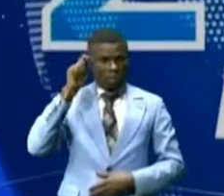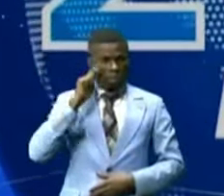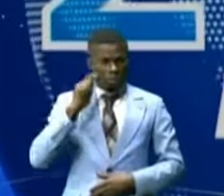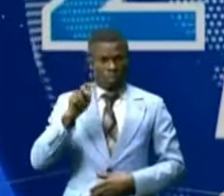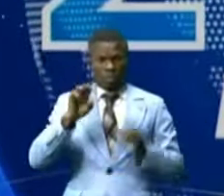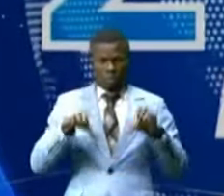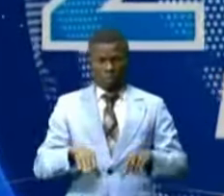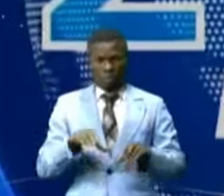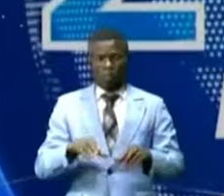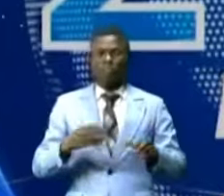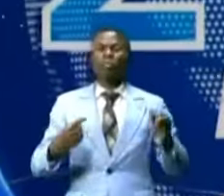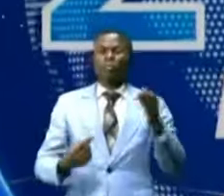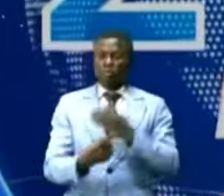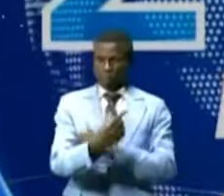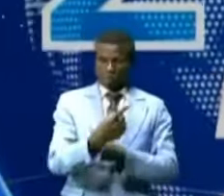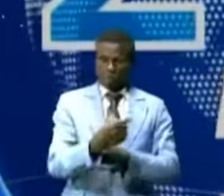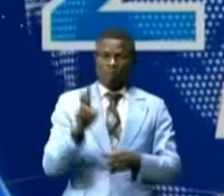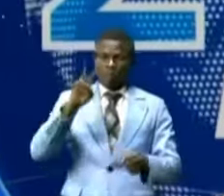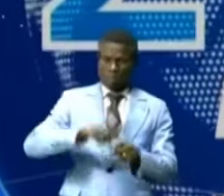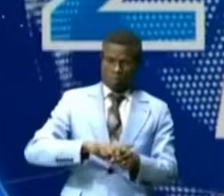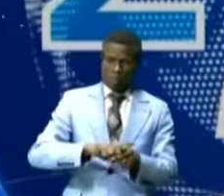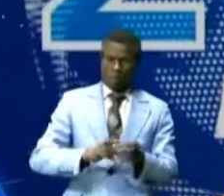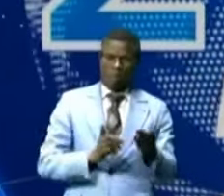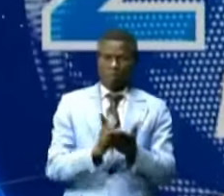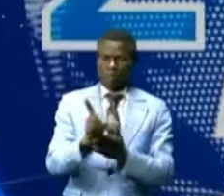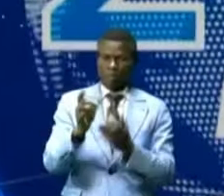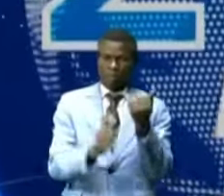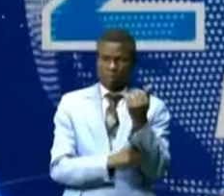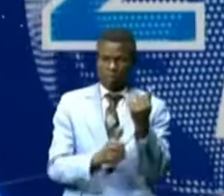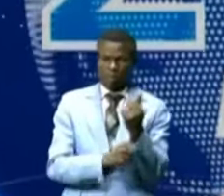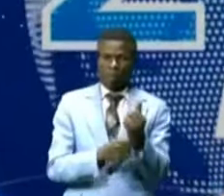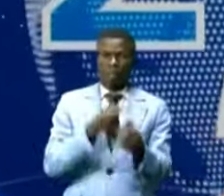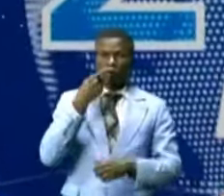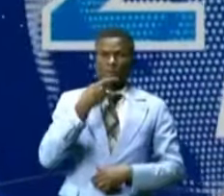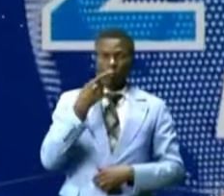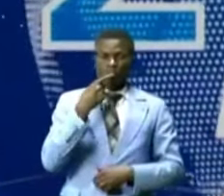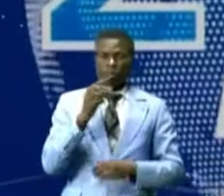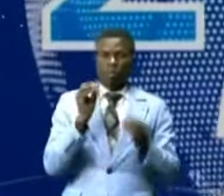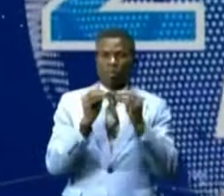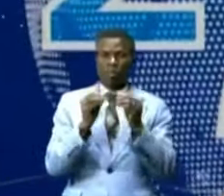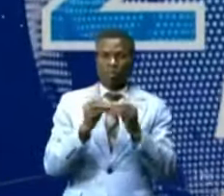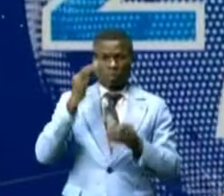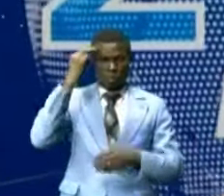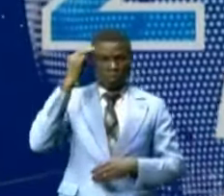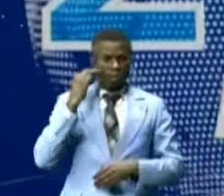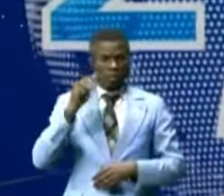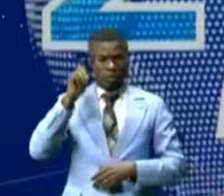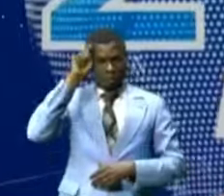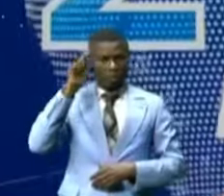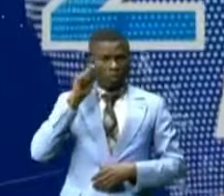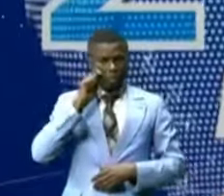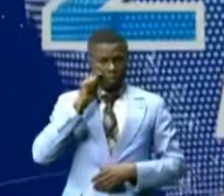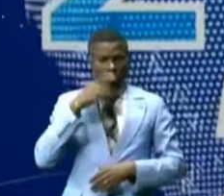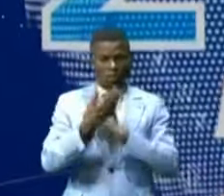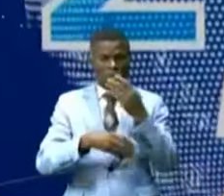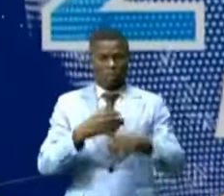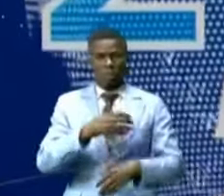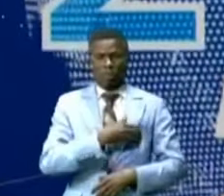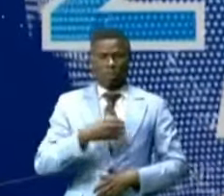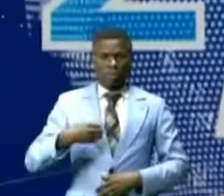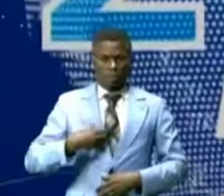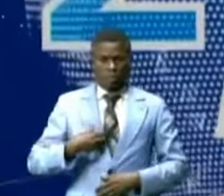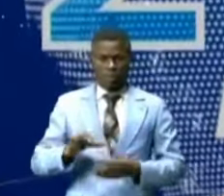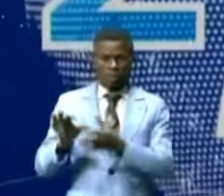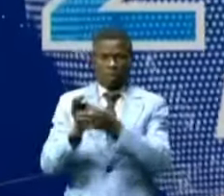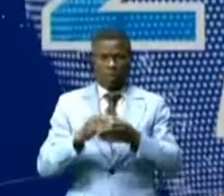RDC, a dénoncé cette violation des droits humains. Elle a pris la parole à la rencontre des ministres du genre et des affaires féminines de